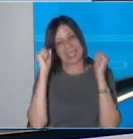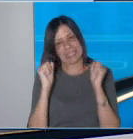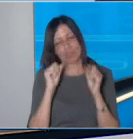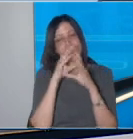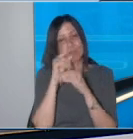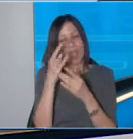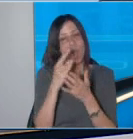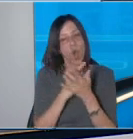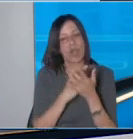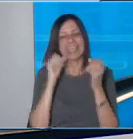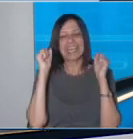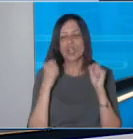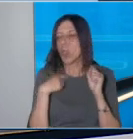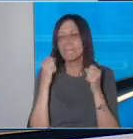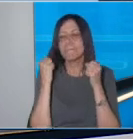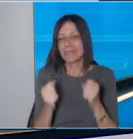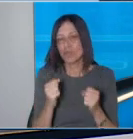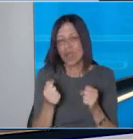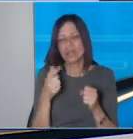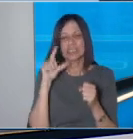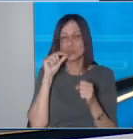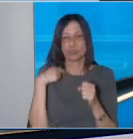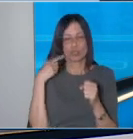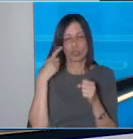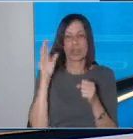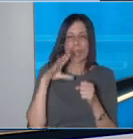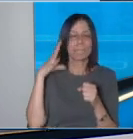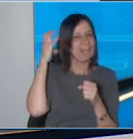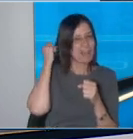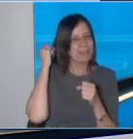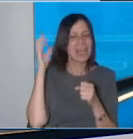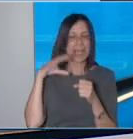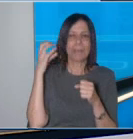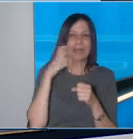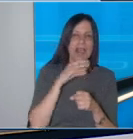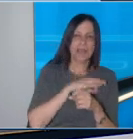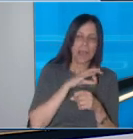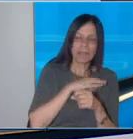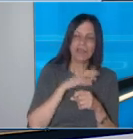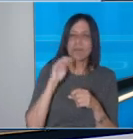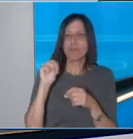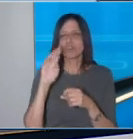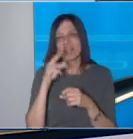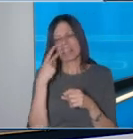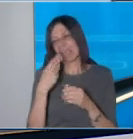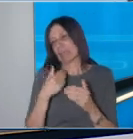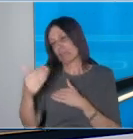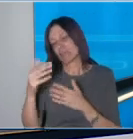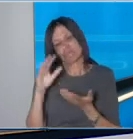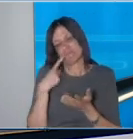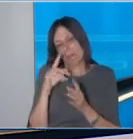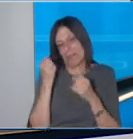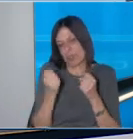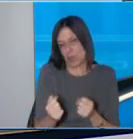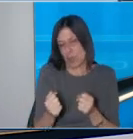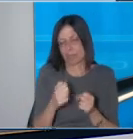יסוד. כן. זאת אומרת, אני לא בטוח שמעבר לציוצים שראינו היום, גם שמרב מיכאל, גם שאבי גדור לברמן, גם אולי של מוסי רז, אנחנו נראה מכאן התקדמות. טוב. עכשיו